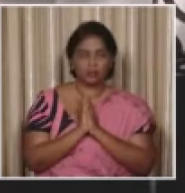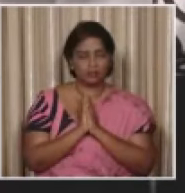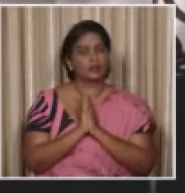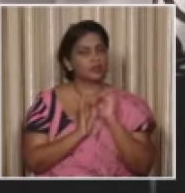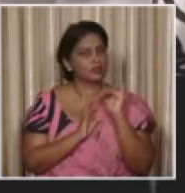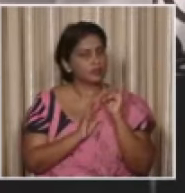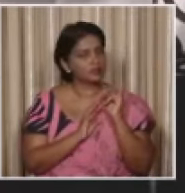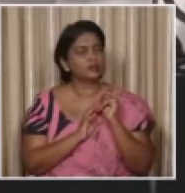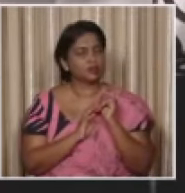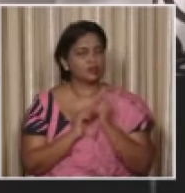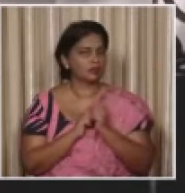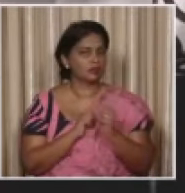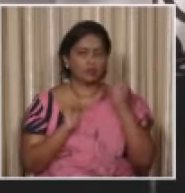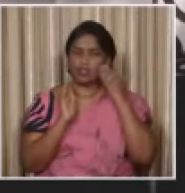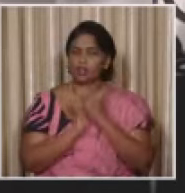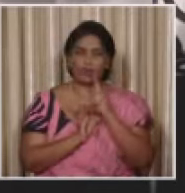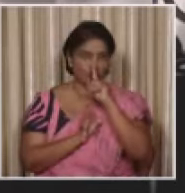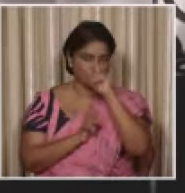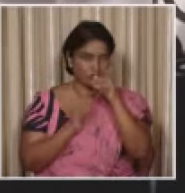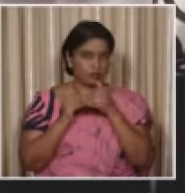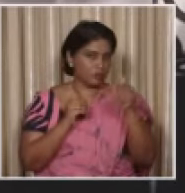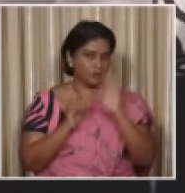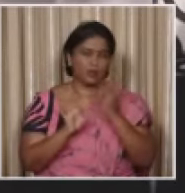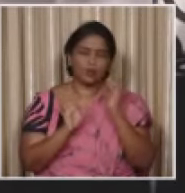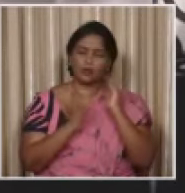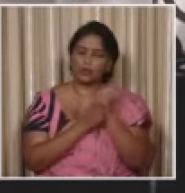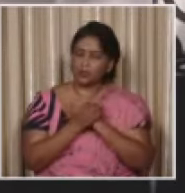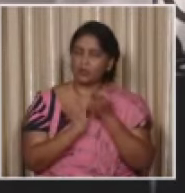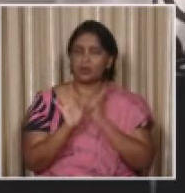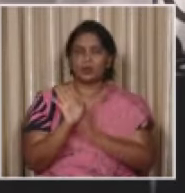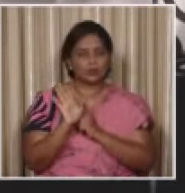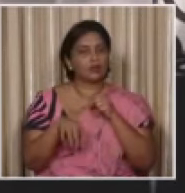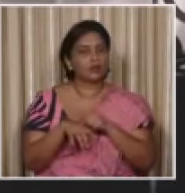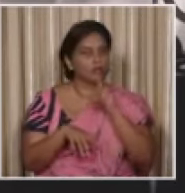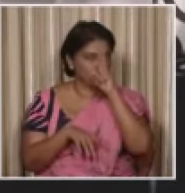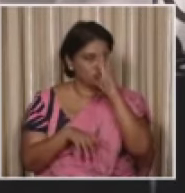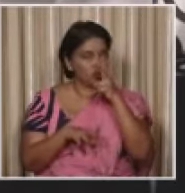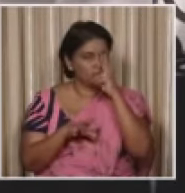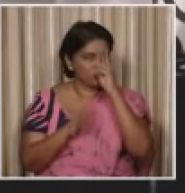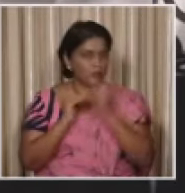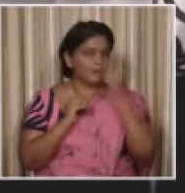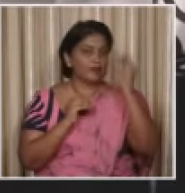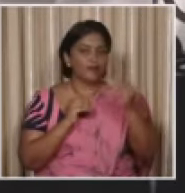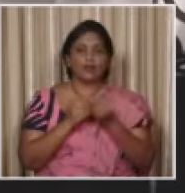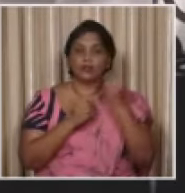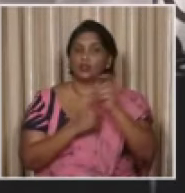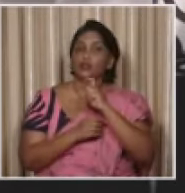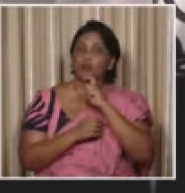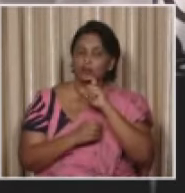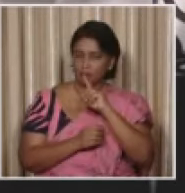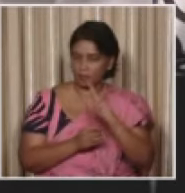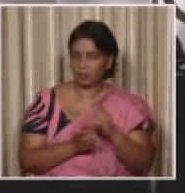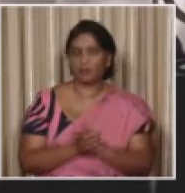यम किसी दयाक किटुकरण सत्य कल दीलती सैम तनकम सति देखा को इट वडा वेडिकाल अक्लबादी तु किला श्रेष्ठाधिकरण